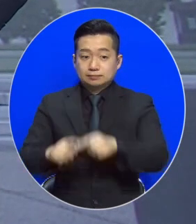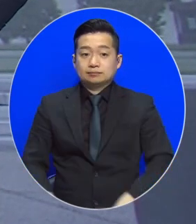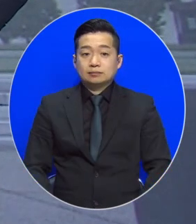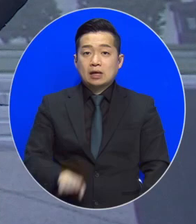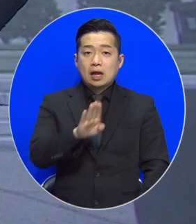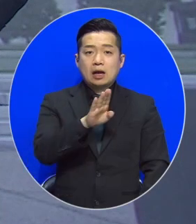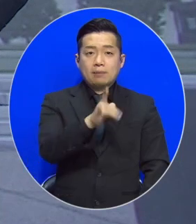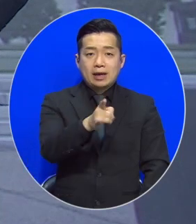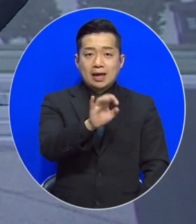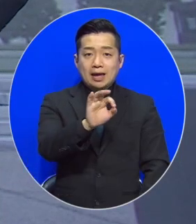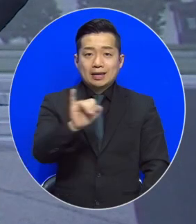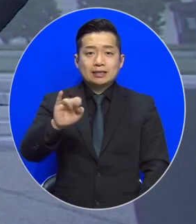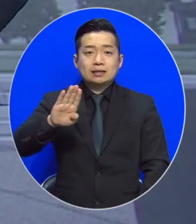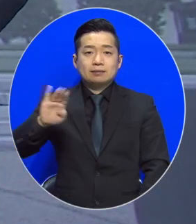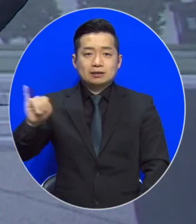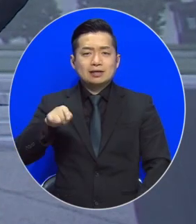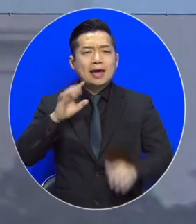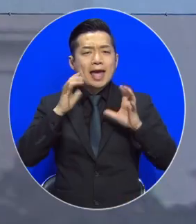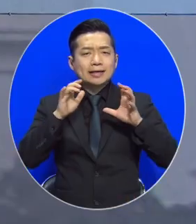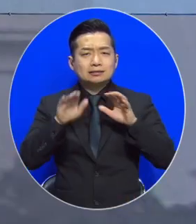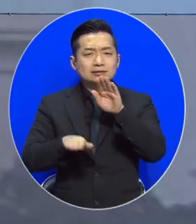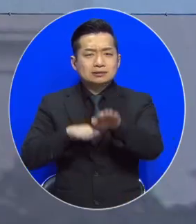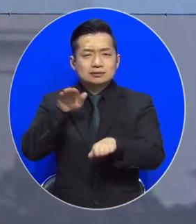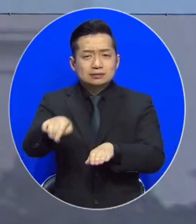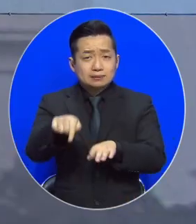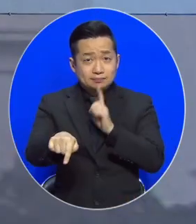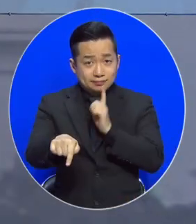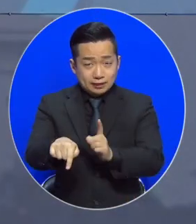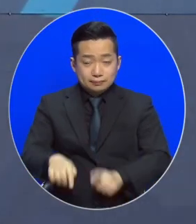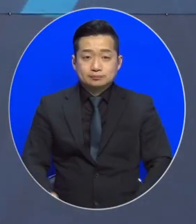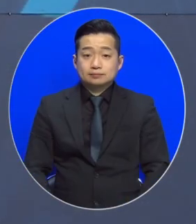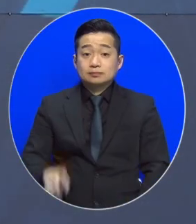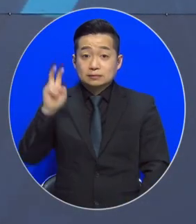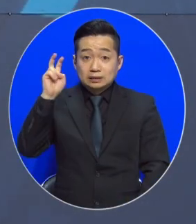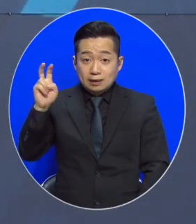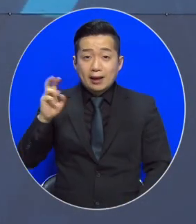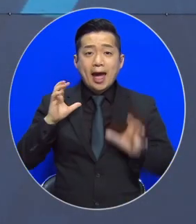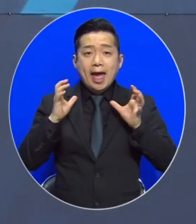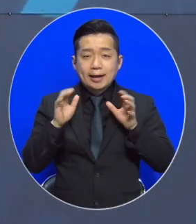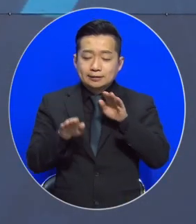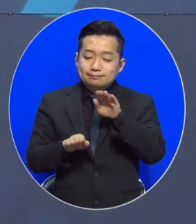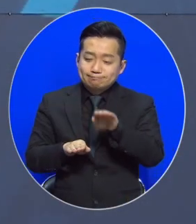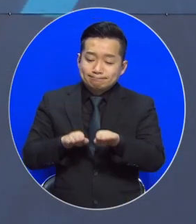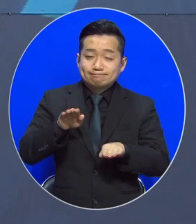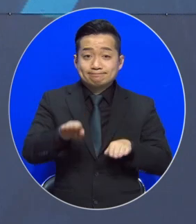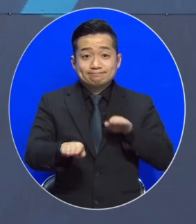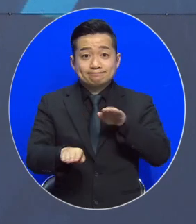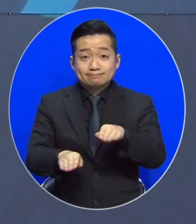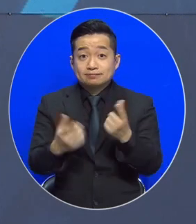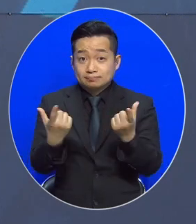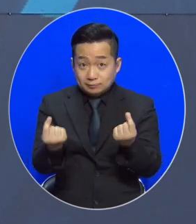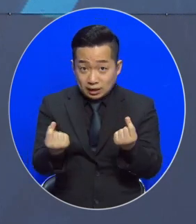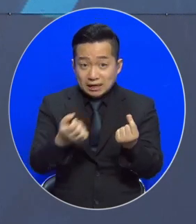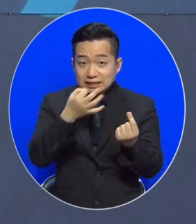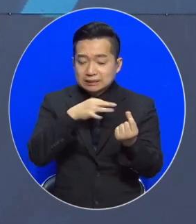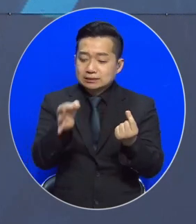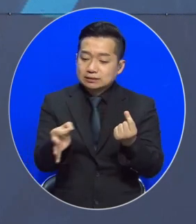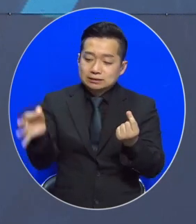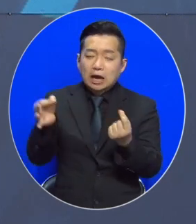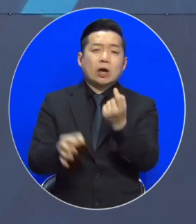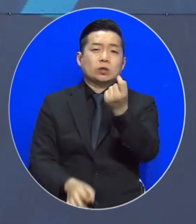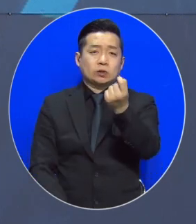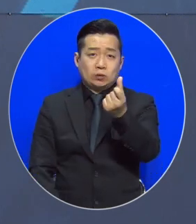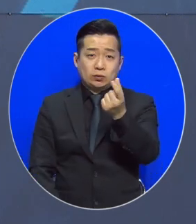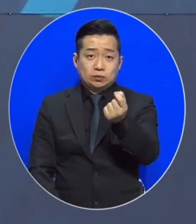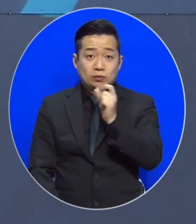베이비 스텝이라는 단어가 자주 눈에 띕니다 아마도 아장아장 걷는 아기처럼 금리를 조금만 올린다는 뜻일 텐데